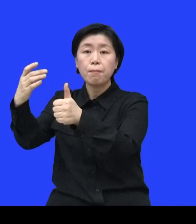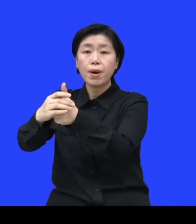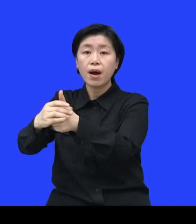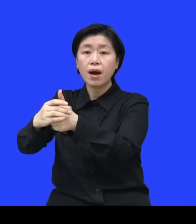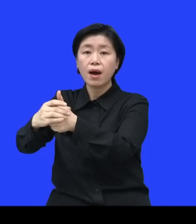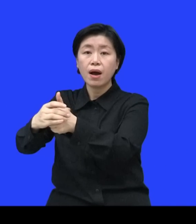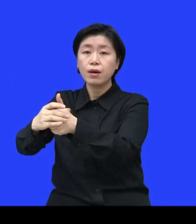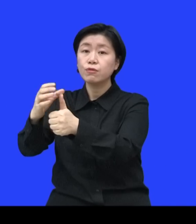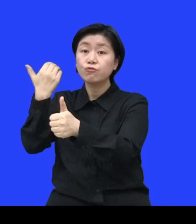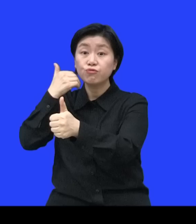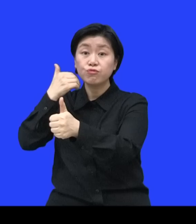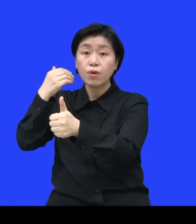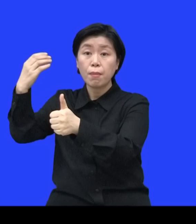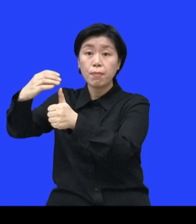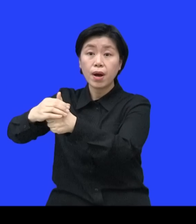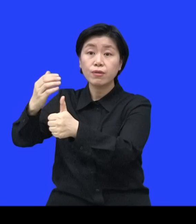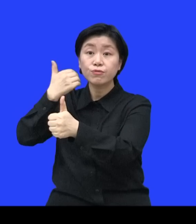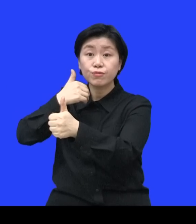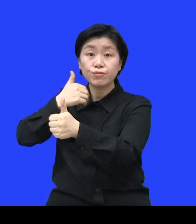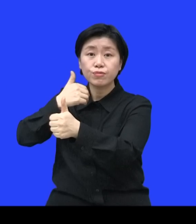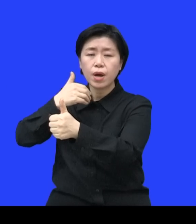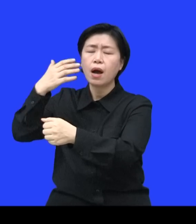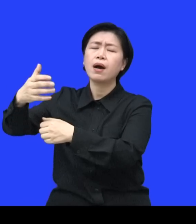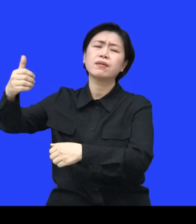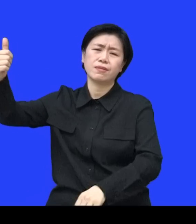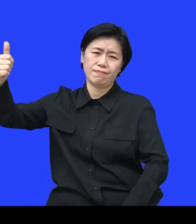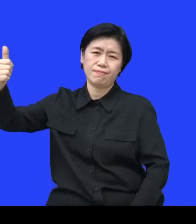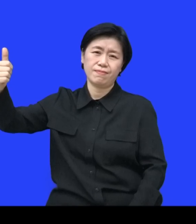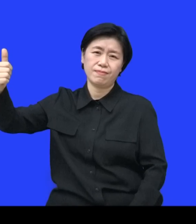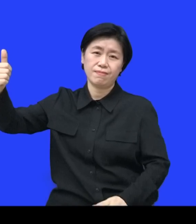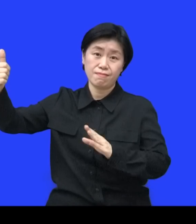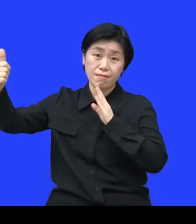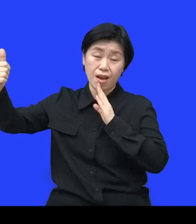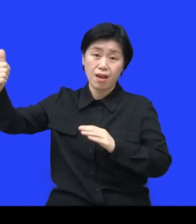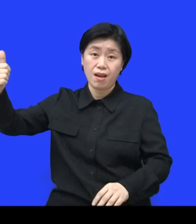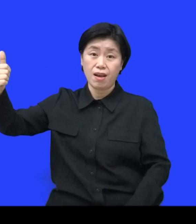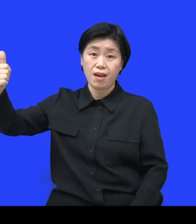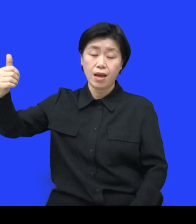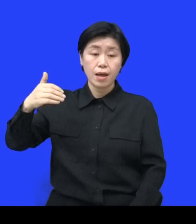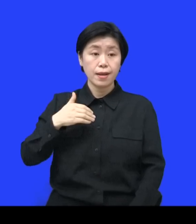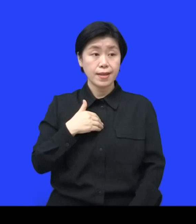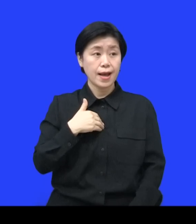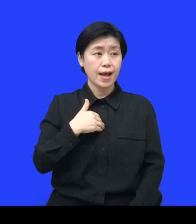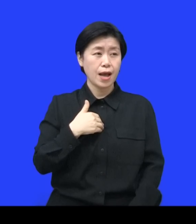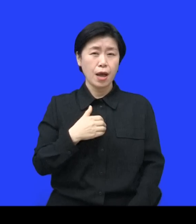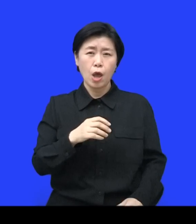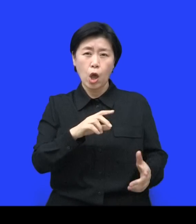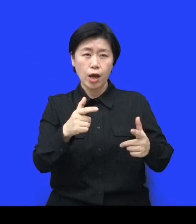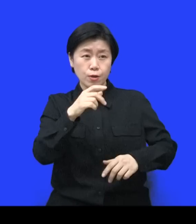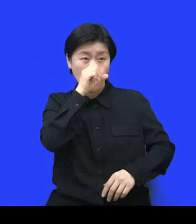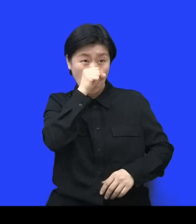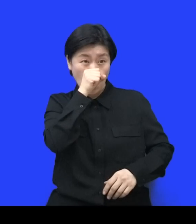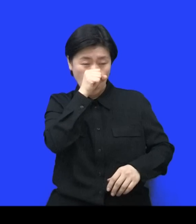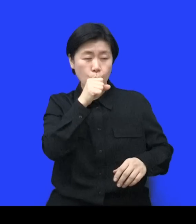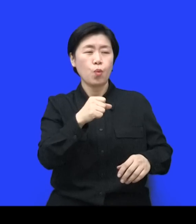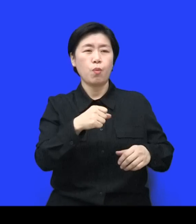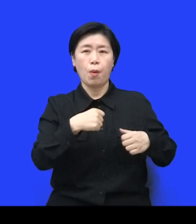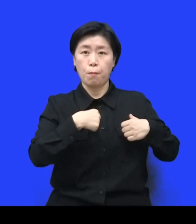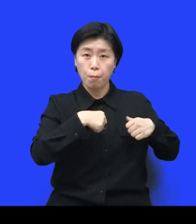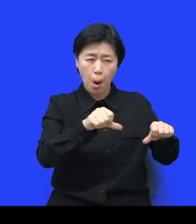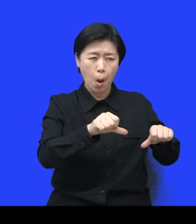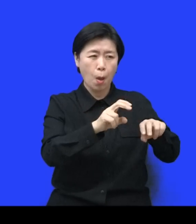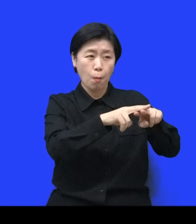부르셔야 하나님이 시켜주셔야 목사가 되는 거잖아요. 네네. 그러면 내가 하고 싶다고 내가 스펙이